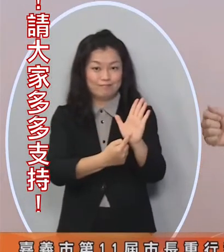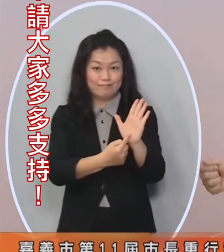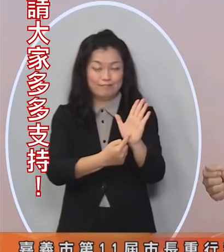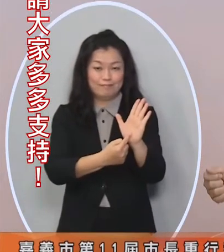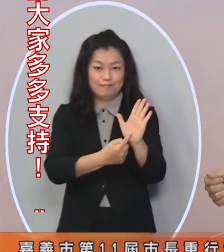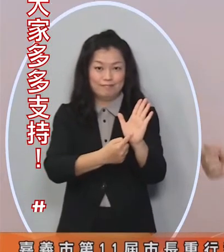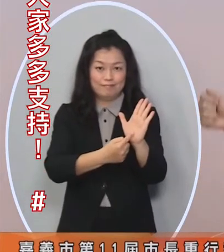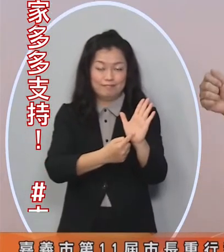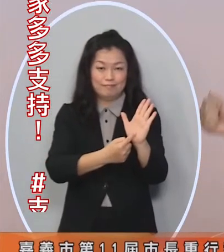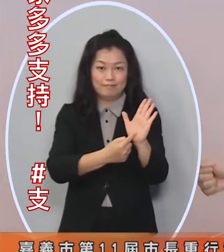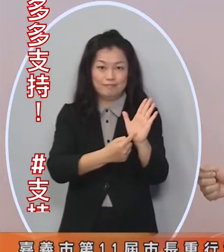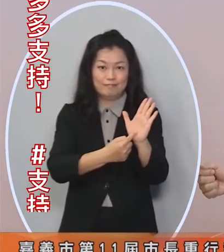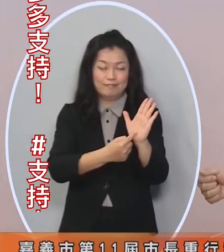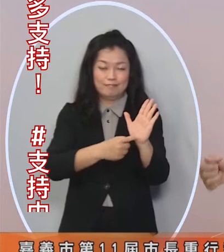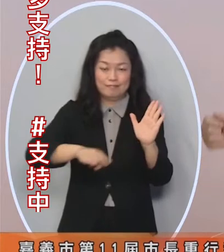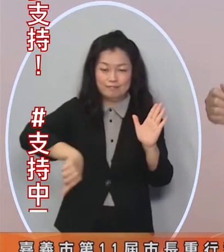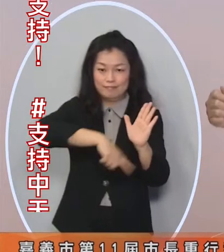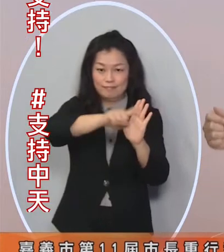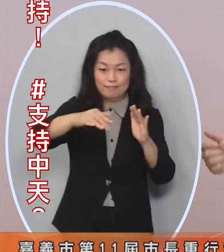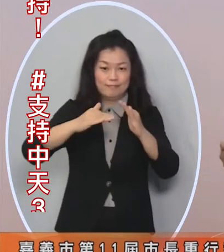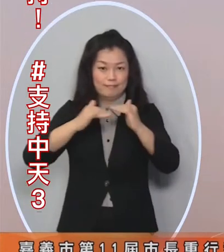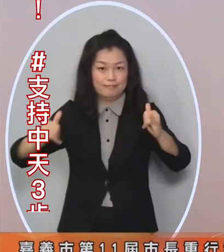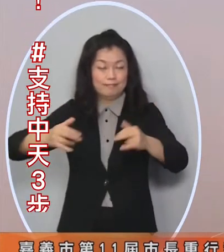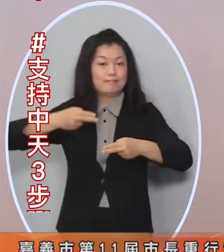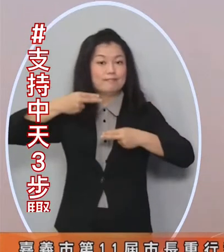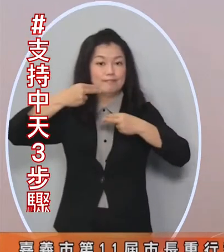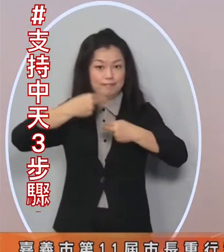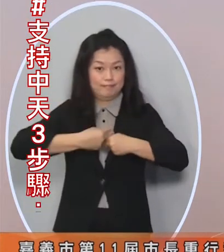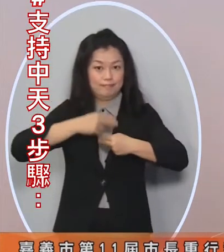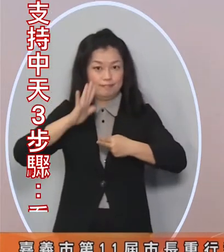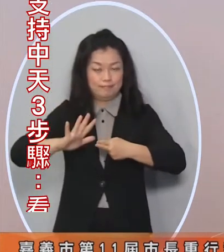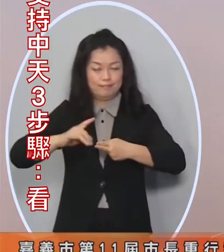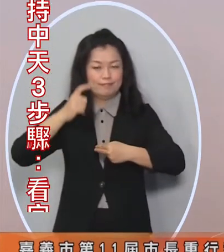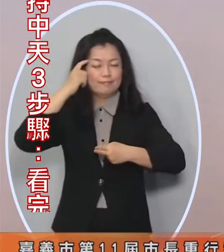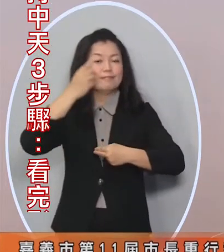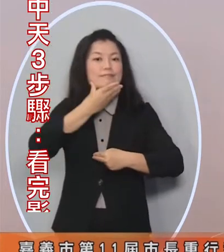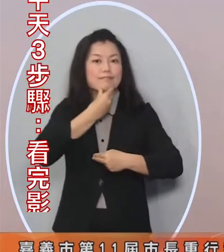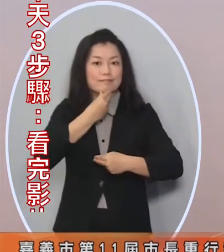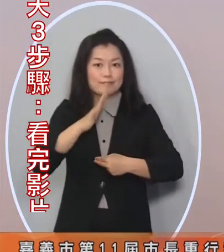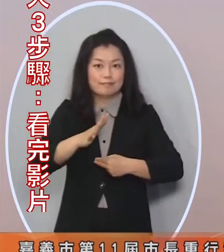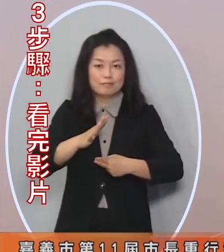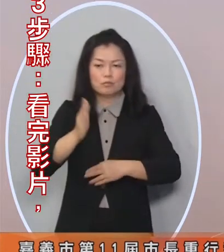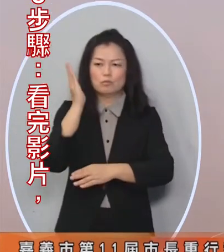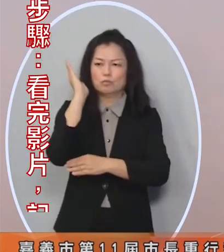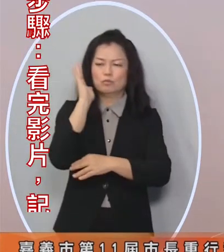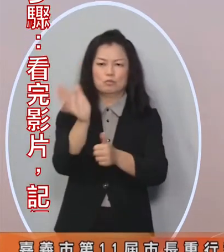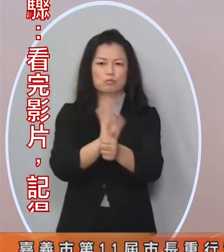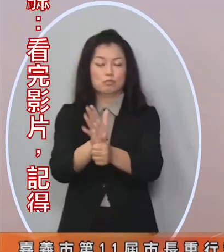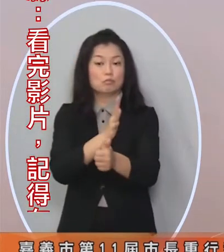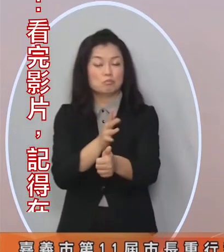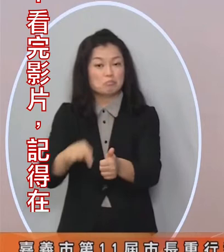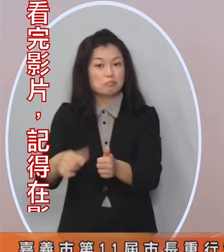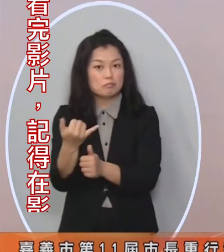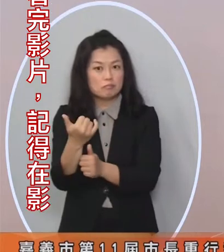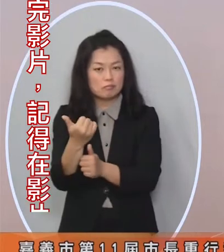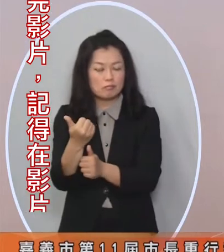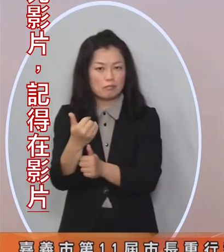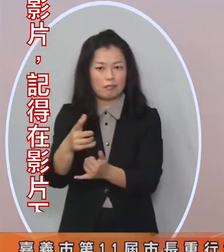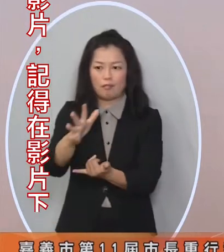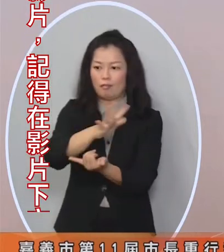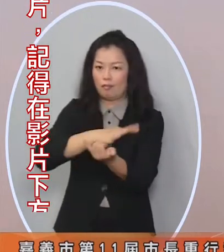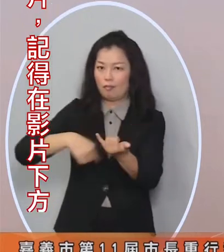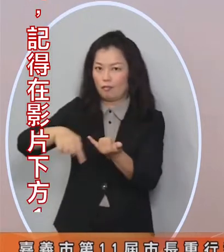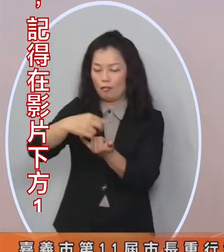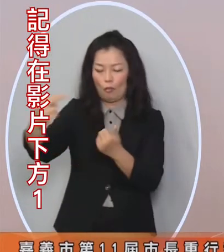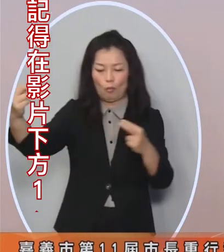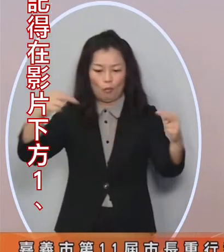市民的信任之下，我们带来幸福，施政满意度全国看得到，也